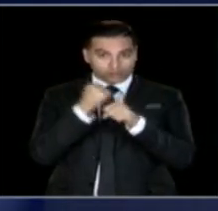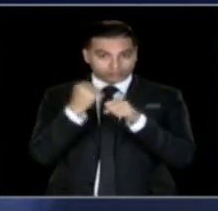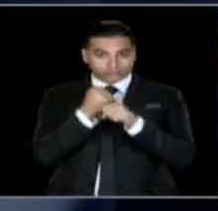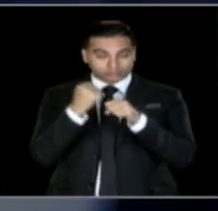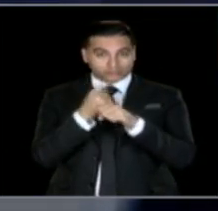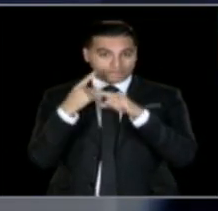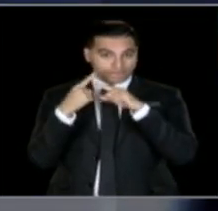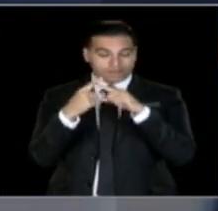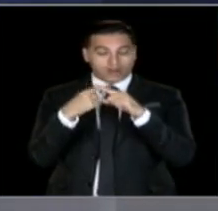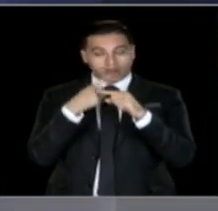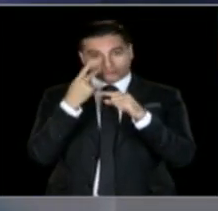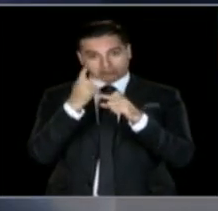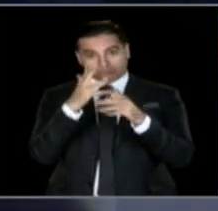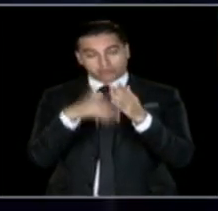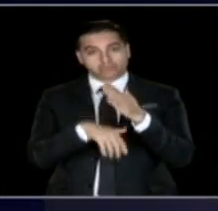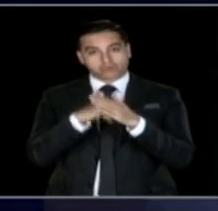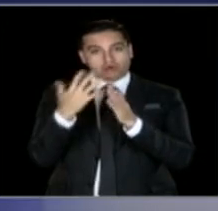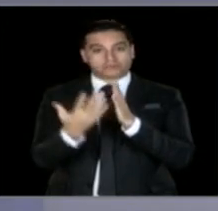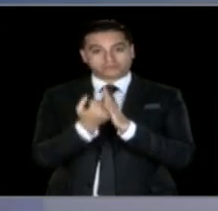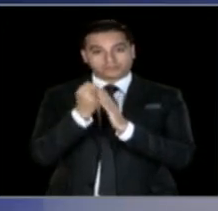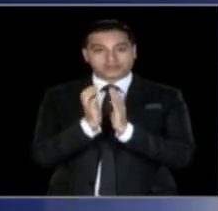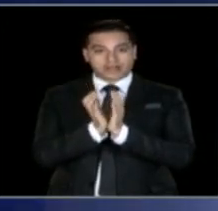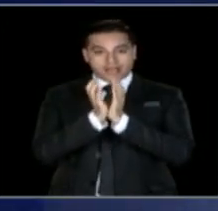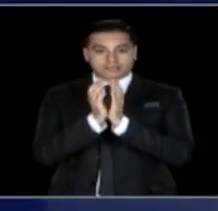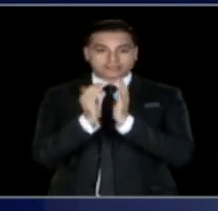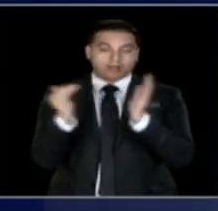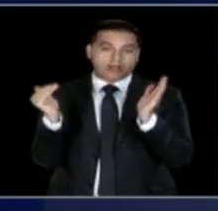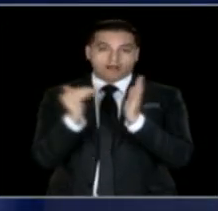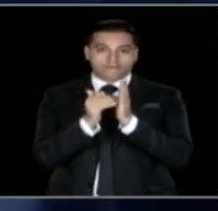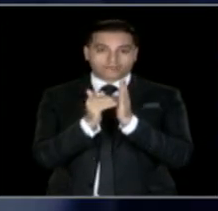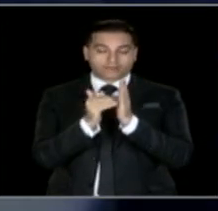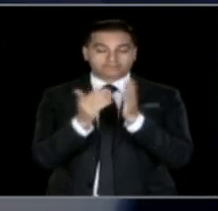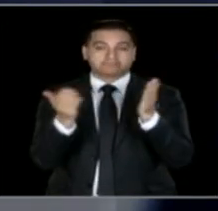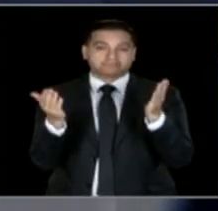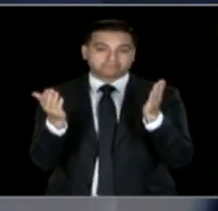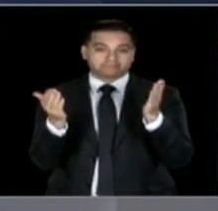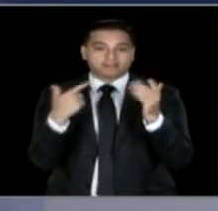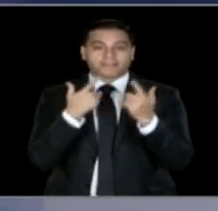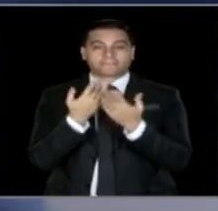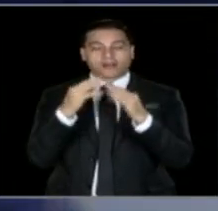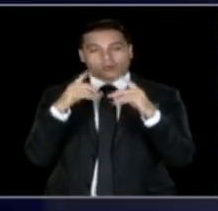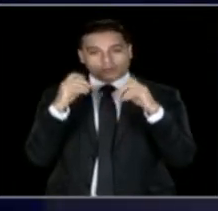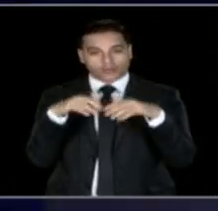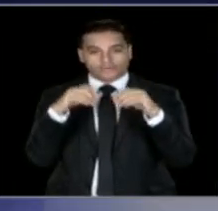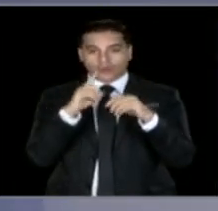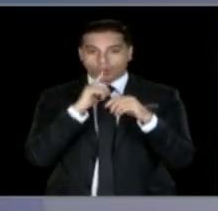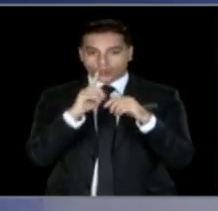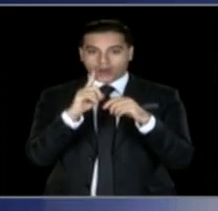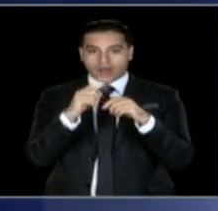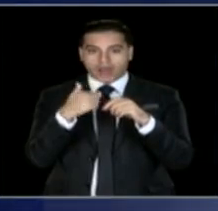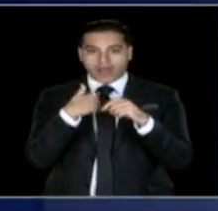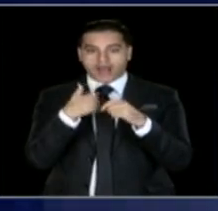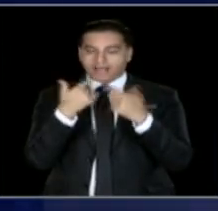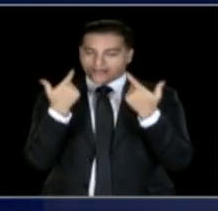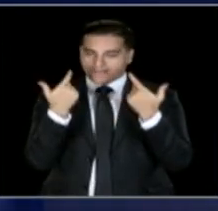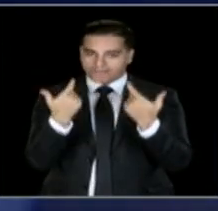النهاردة، رأيي الشخصي ممكن توصلوا لمراكز متقدمة في الموسم ده. أتمنى لكم كل التوفيق، ولكن أنا